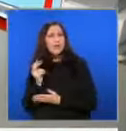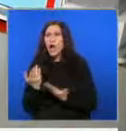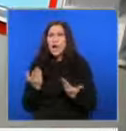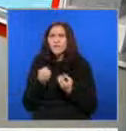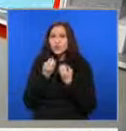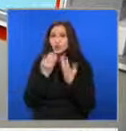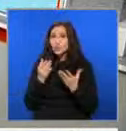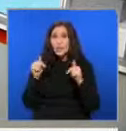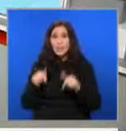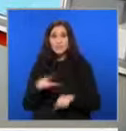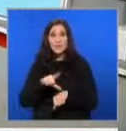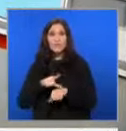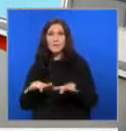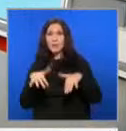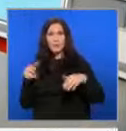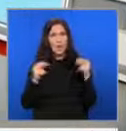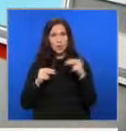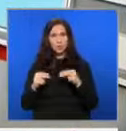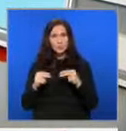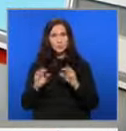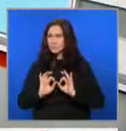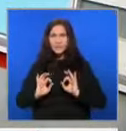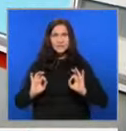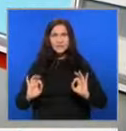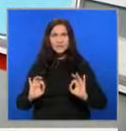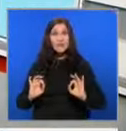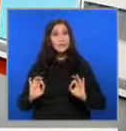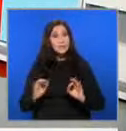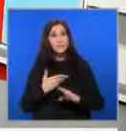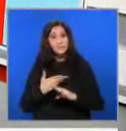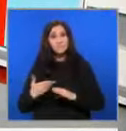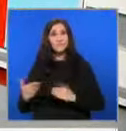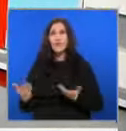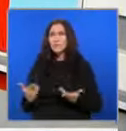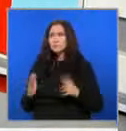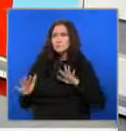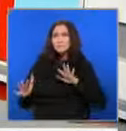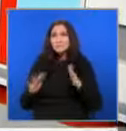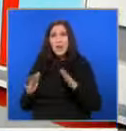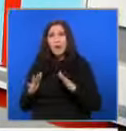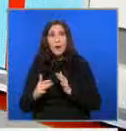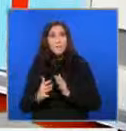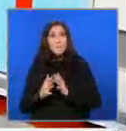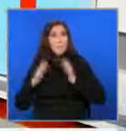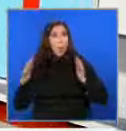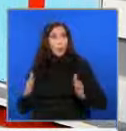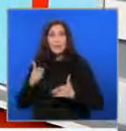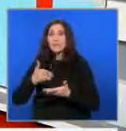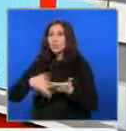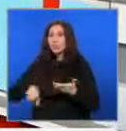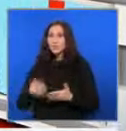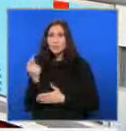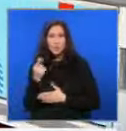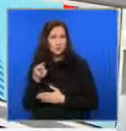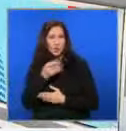се случи днес по време на парламентарната комисия. Изясни ли се, Иво, вече някаква по-голяма част от детайлите